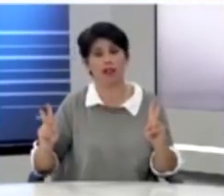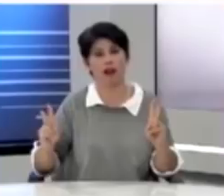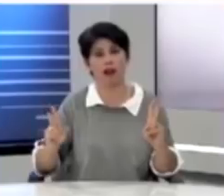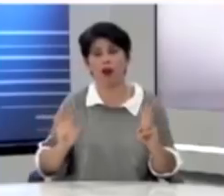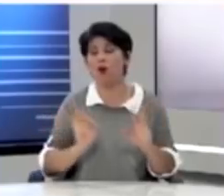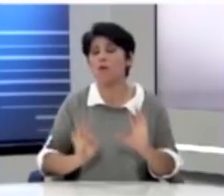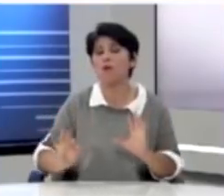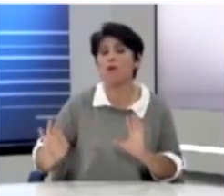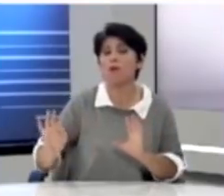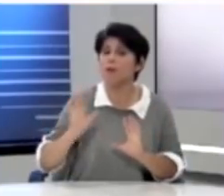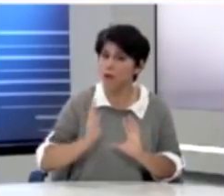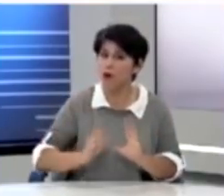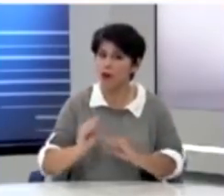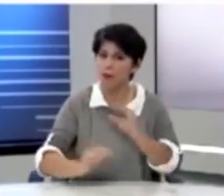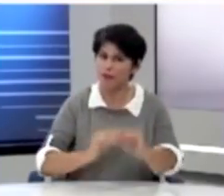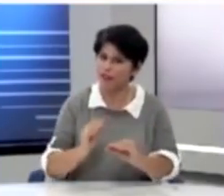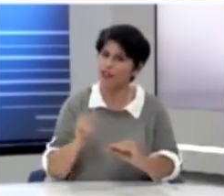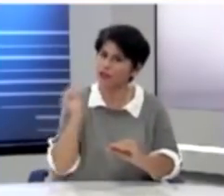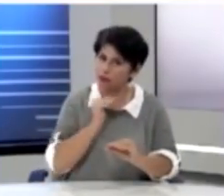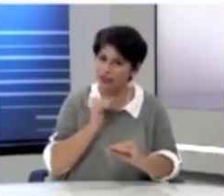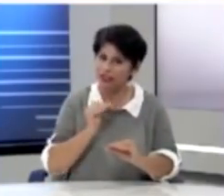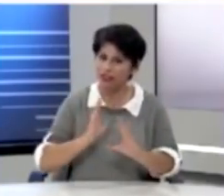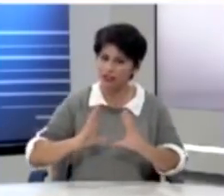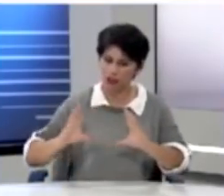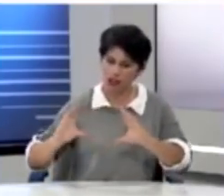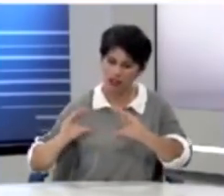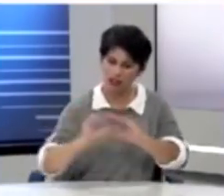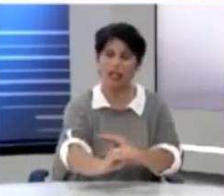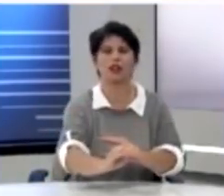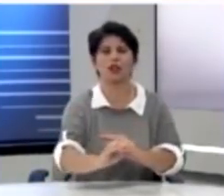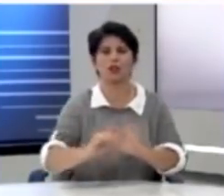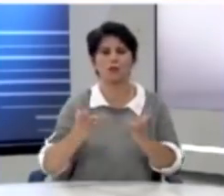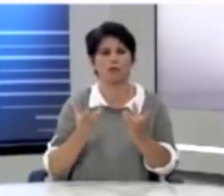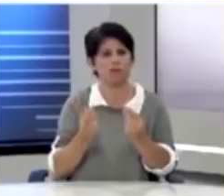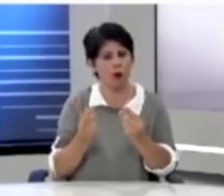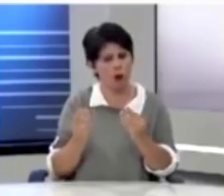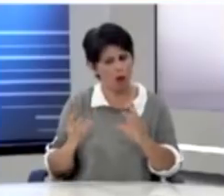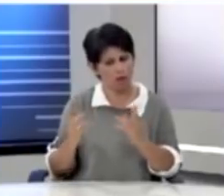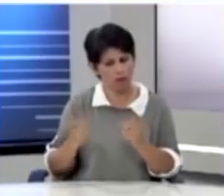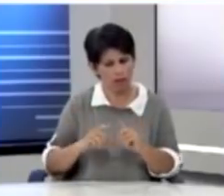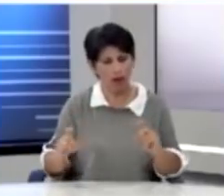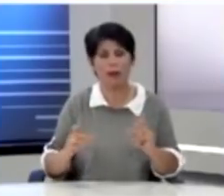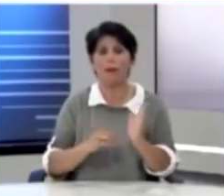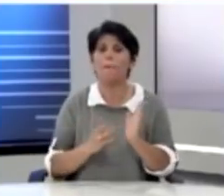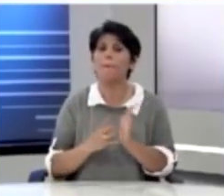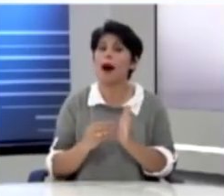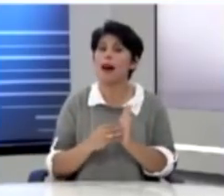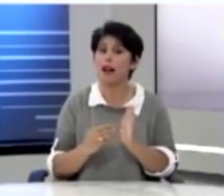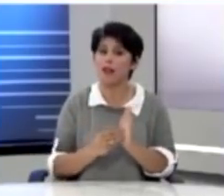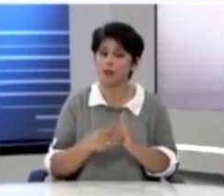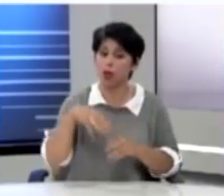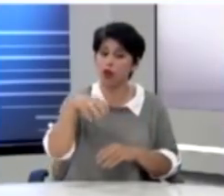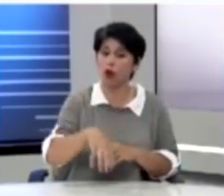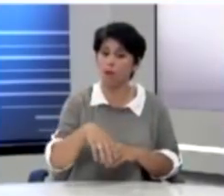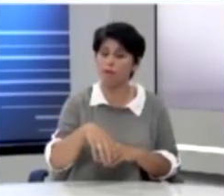πού μπορούν να επενδύσουν, επιταχύνοντας την συγκέντρωση, για παράδειγμα, στον κλάδο του επισιτισμού.